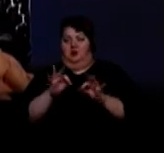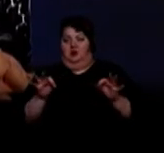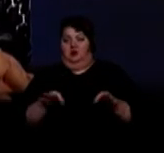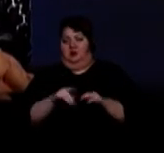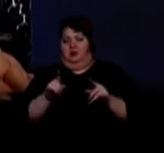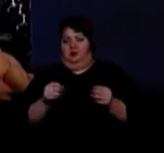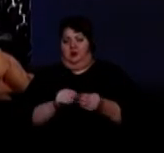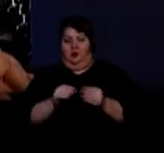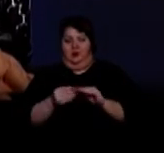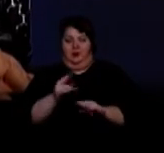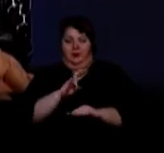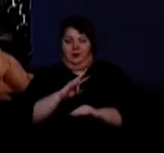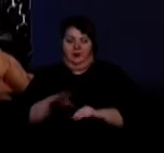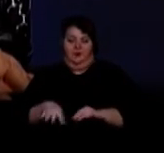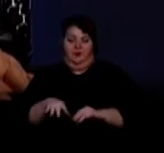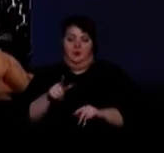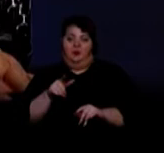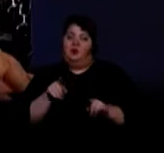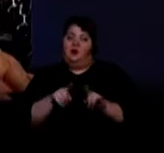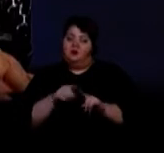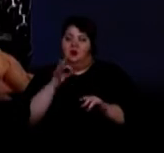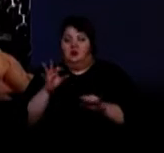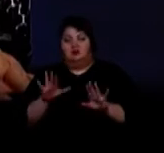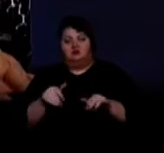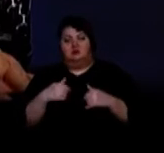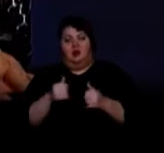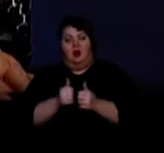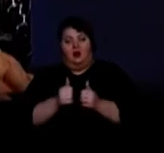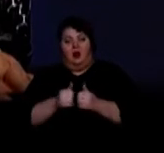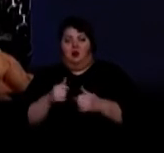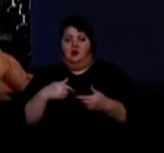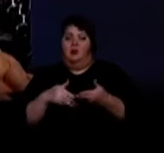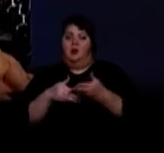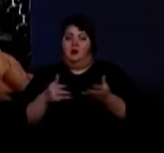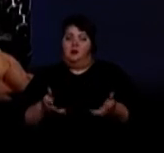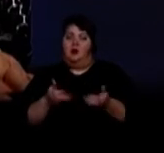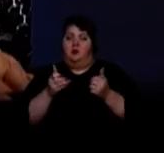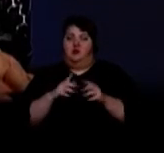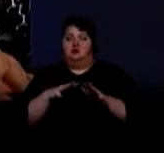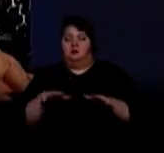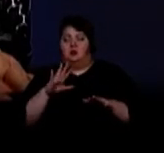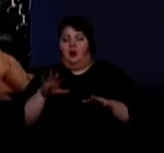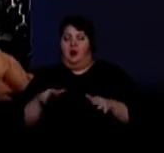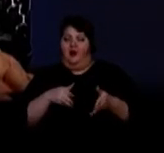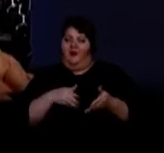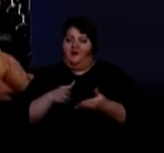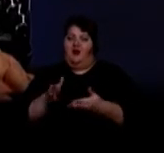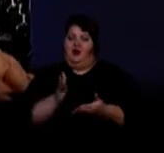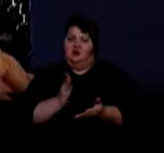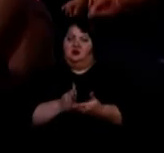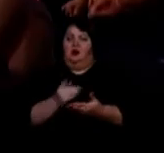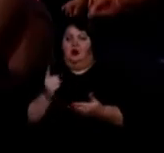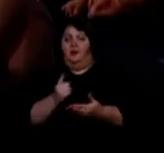этим проблемы. Или же ей все-таки скажут, мы рядом, мы поможем, не отчаивайся, выход есть. Потому что